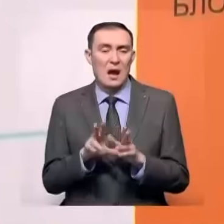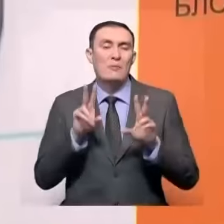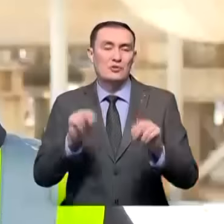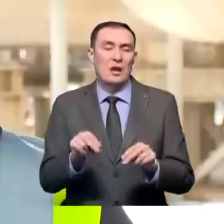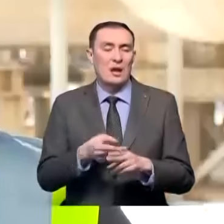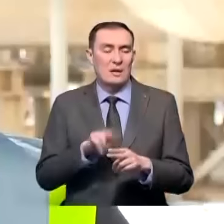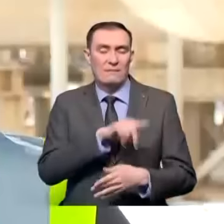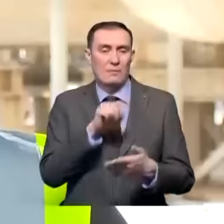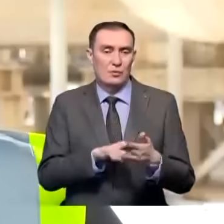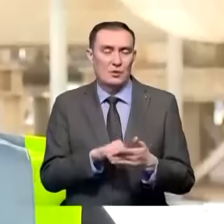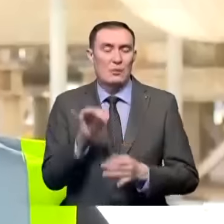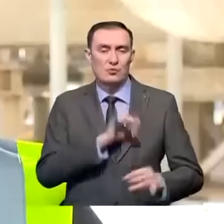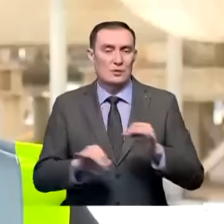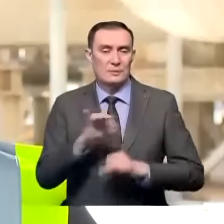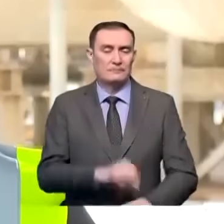вопрос.